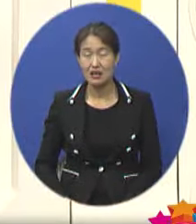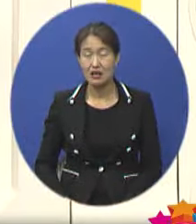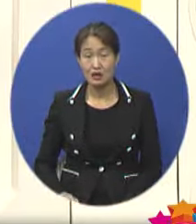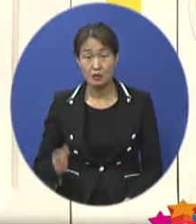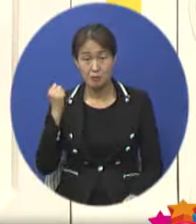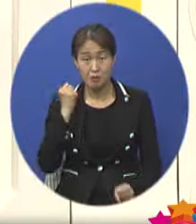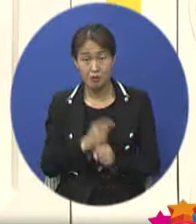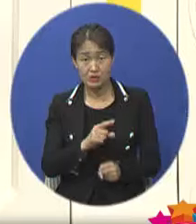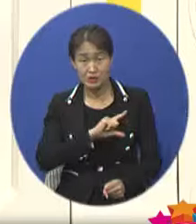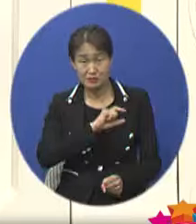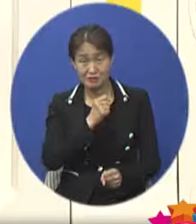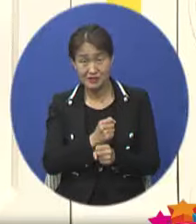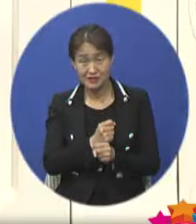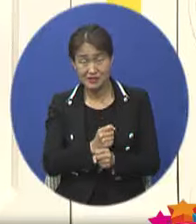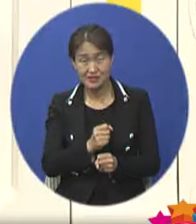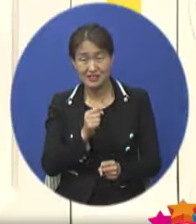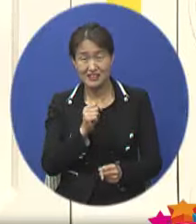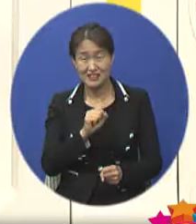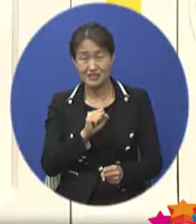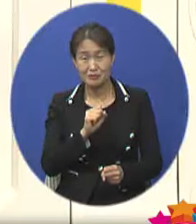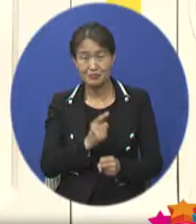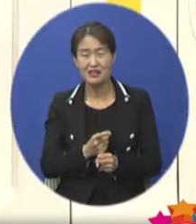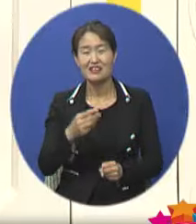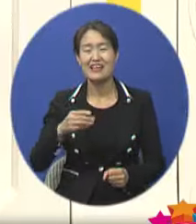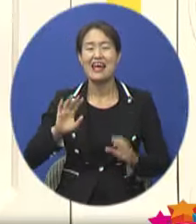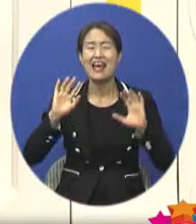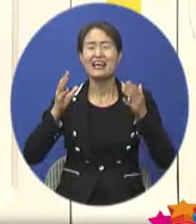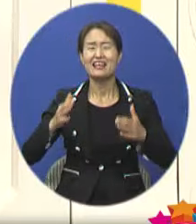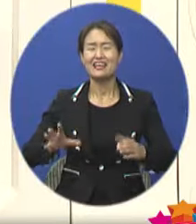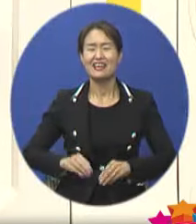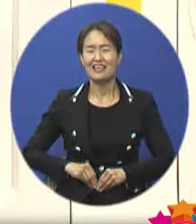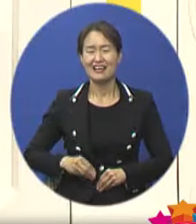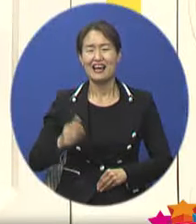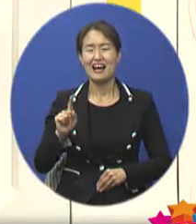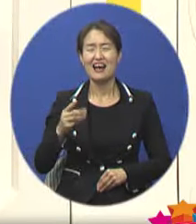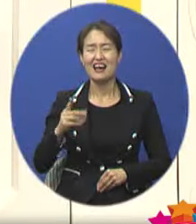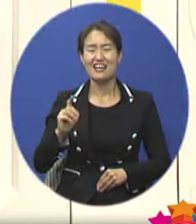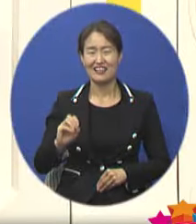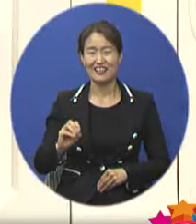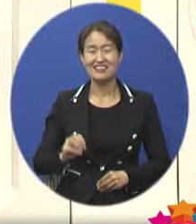벌써 하랑이? 이름 지어놨어요? 태명. 예? 태명이 하랑이라고요.